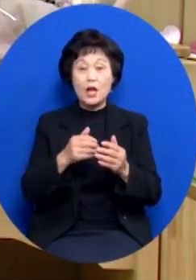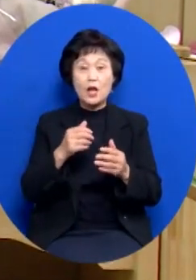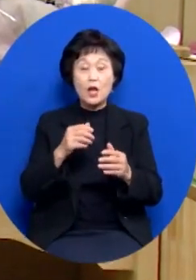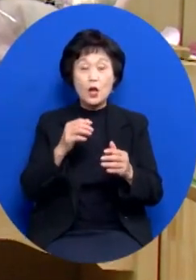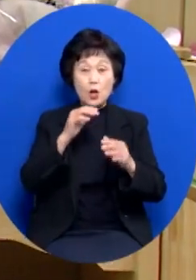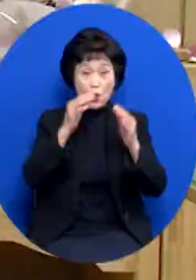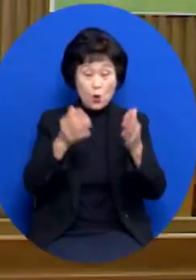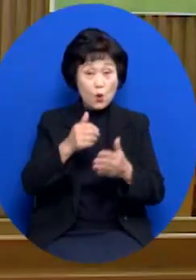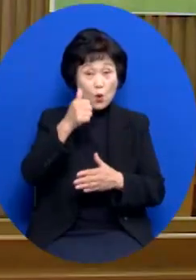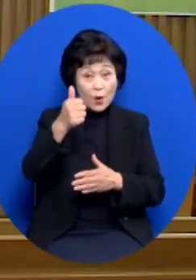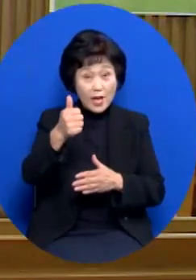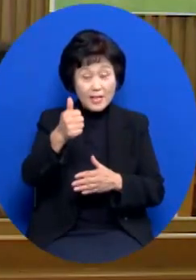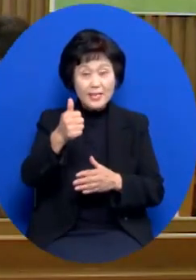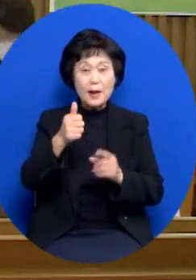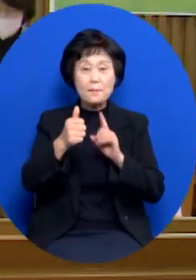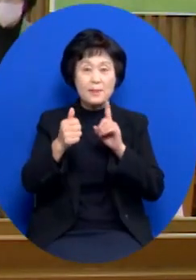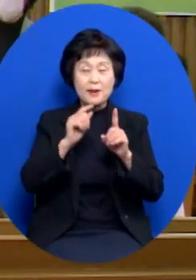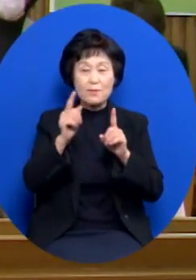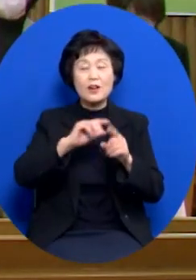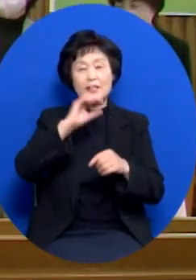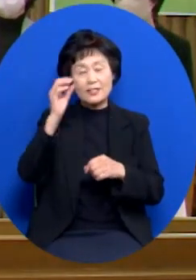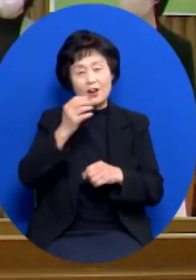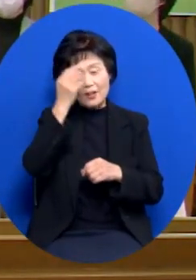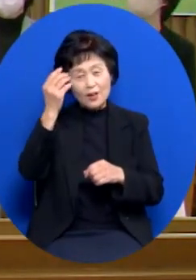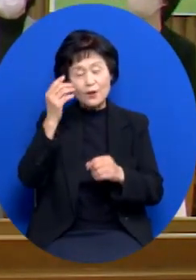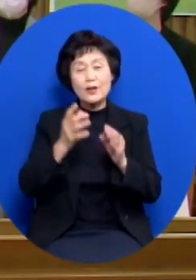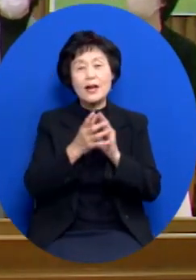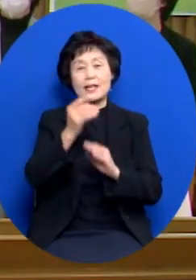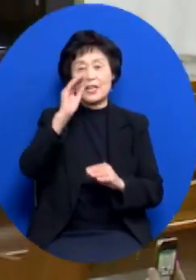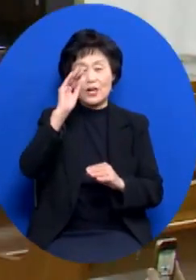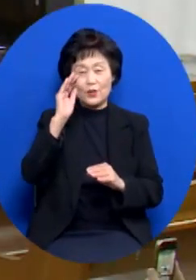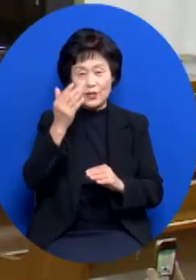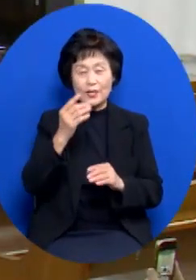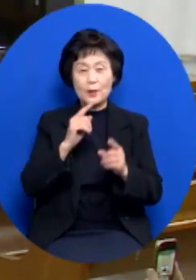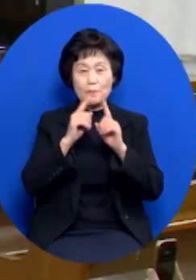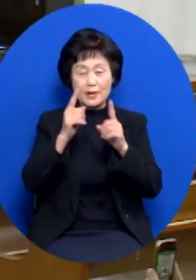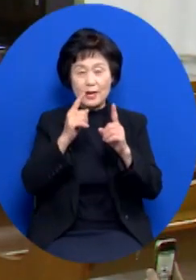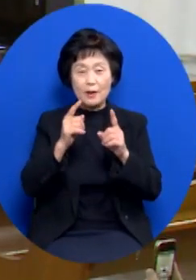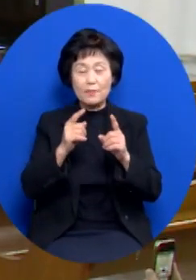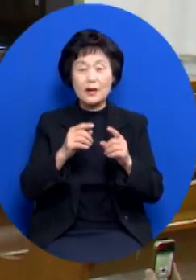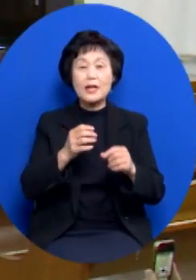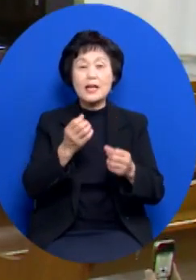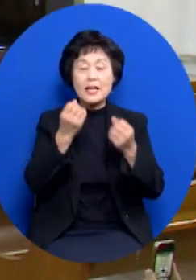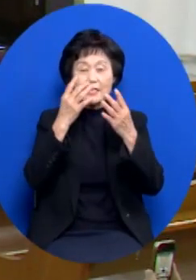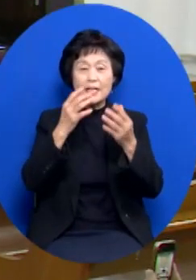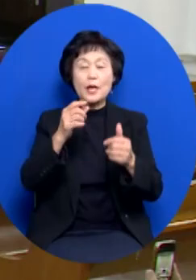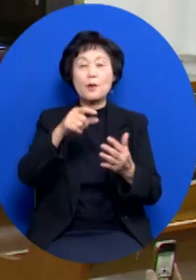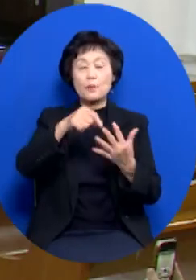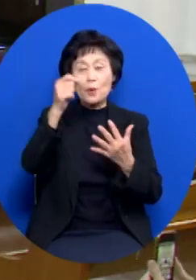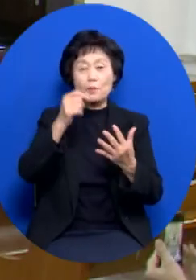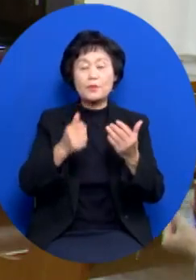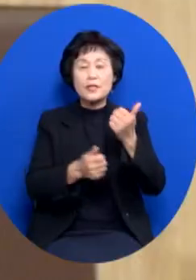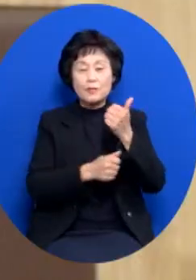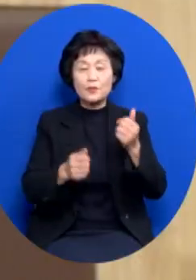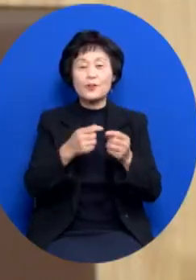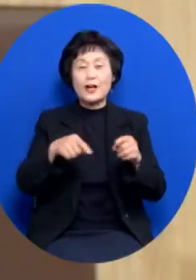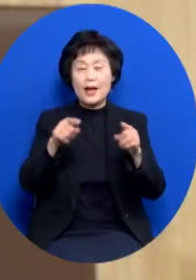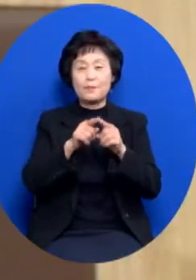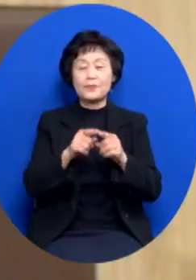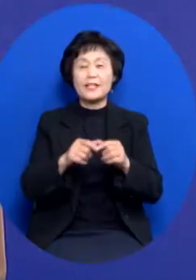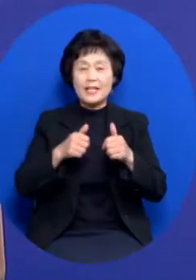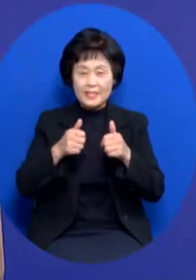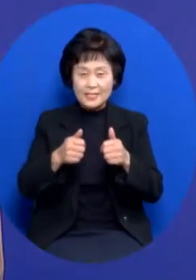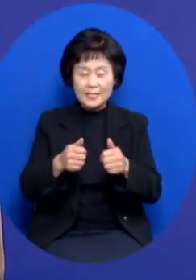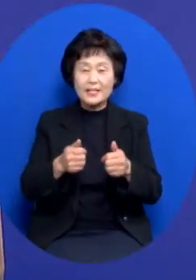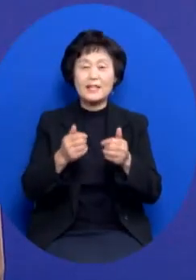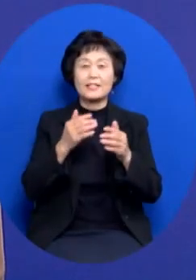우정자 권사는 성령으로 하나되게란 목표로 새로운 임원과 함께 기도와 연합을 위해 달려가겠다고 인사했습니다.